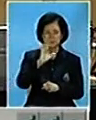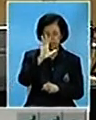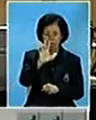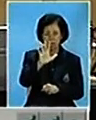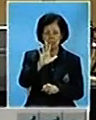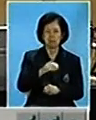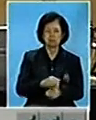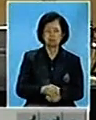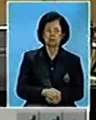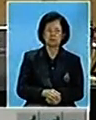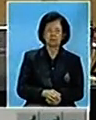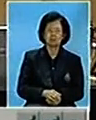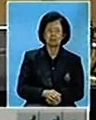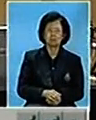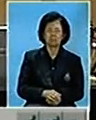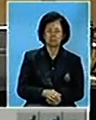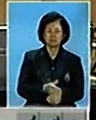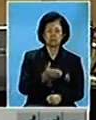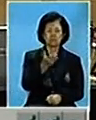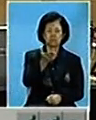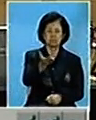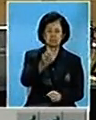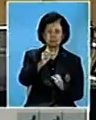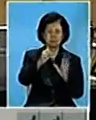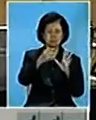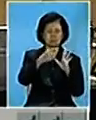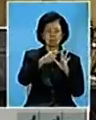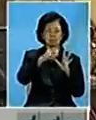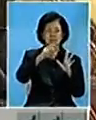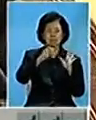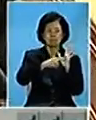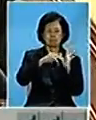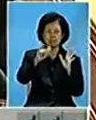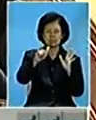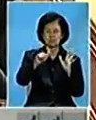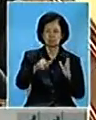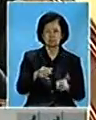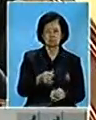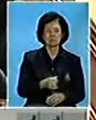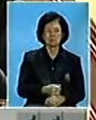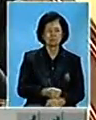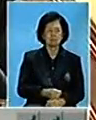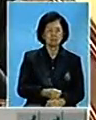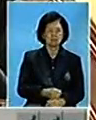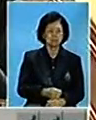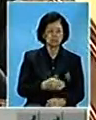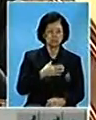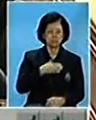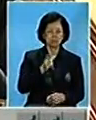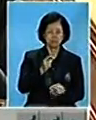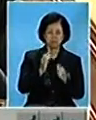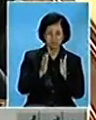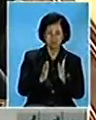านนะเชิญท่านสุนัยก่อนครับ ท่านประธานครับผมเองผมสุนัยจุลพงศธรครับก็เป็นคนหนึ่ง